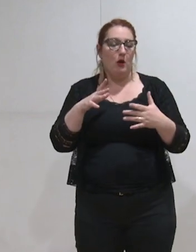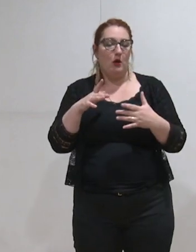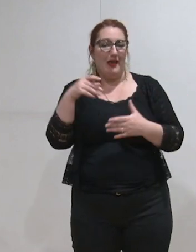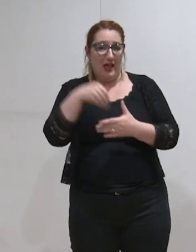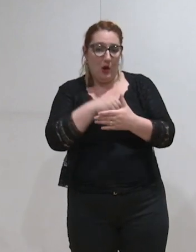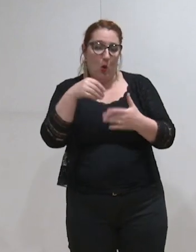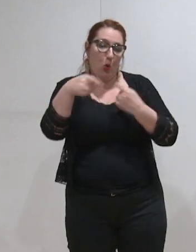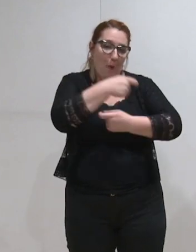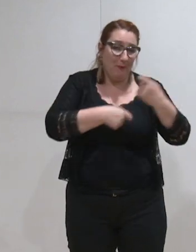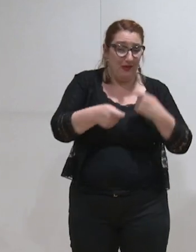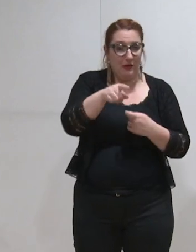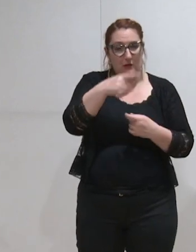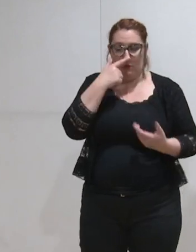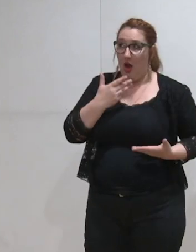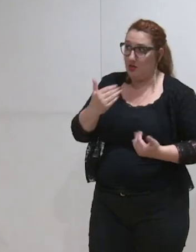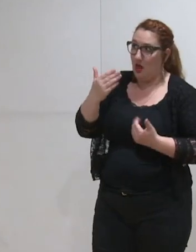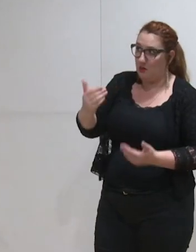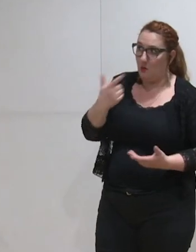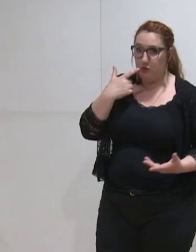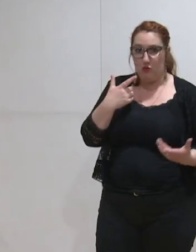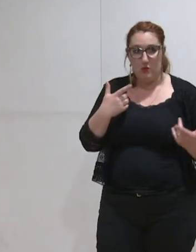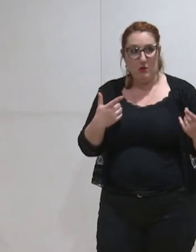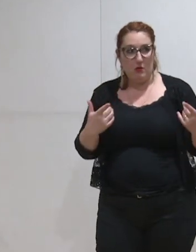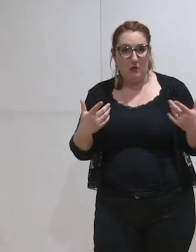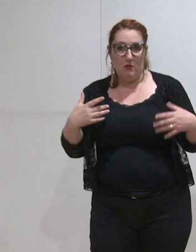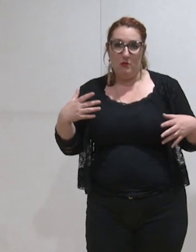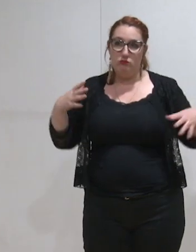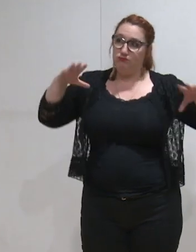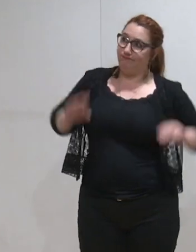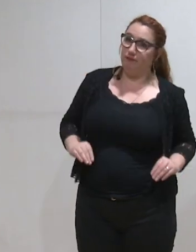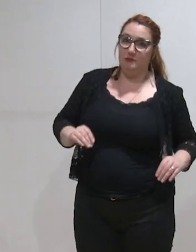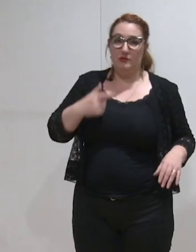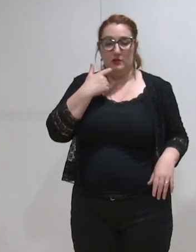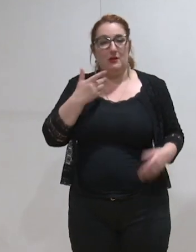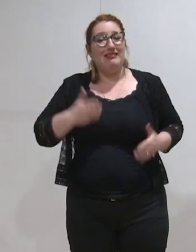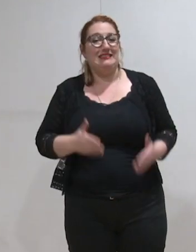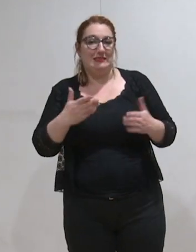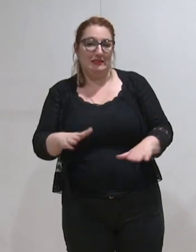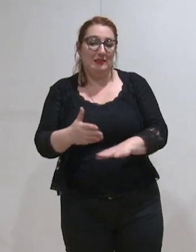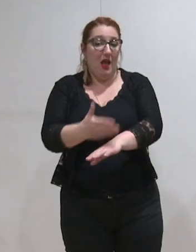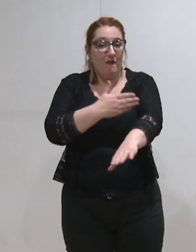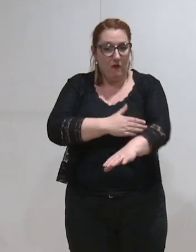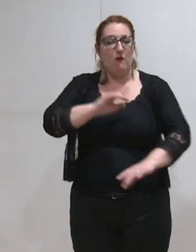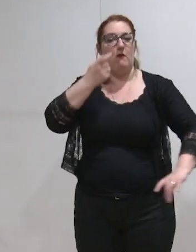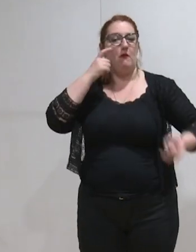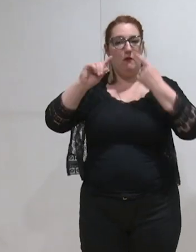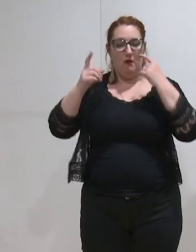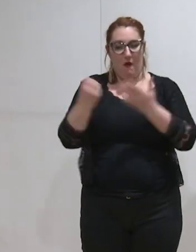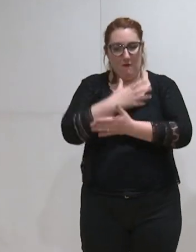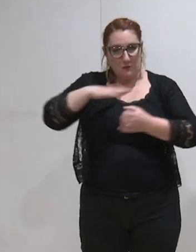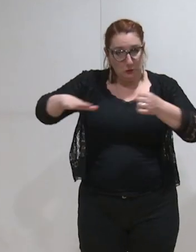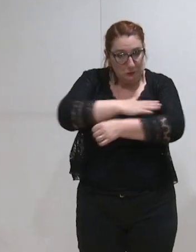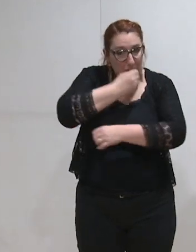été cités et nous attendons évidemment d'avoir toutes les informations avant de prendre des décisions en connaissance de cause je voulais